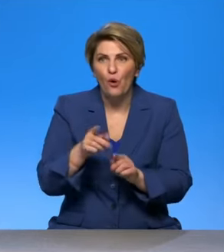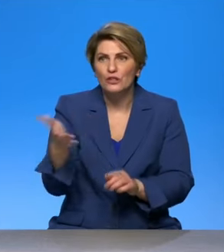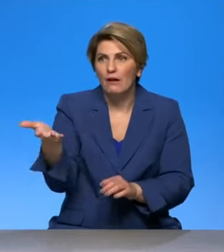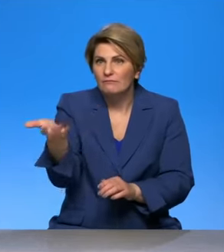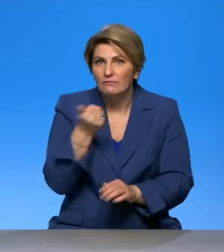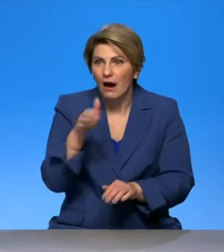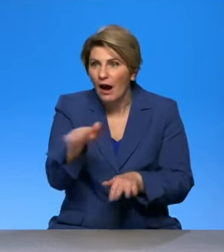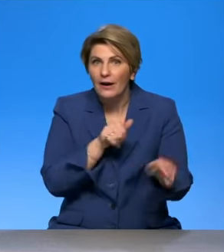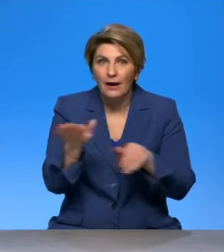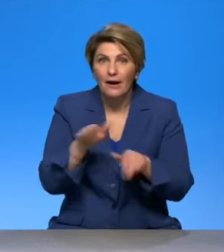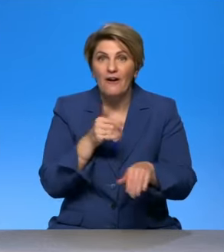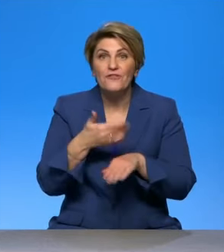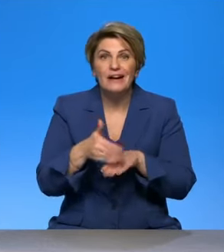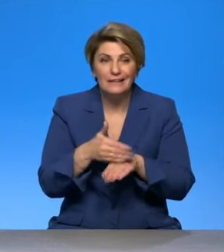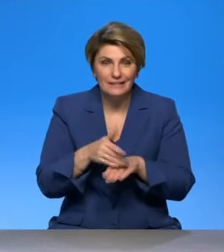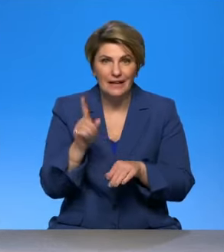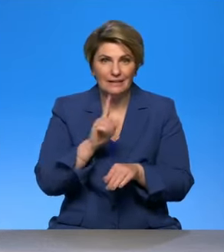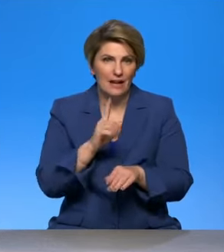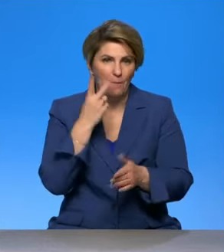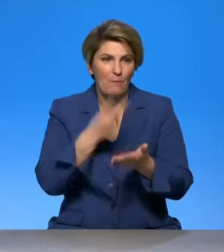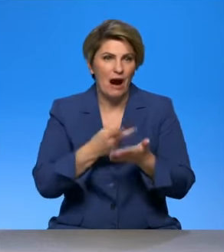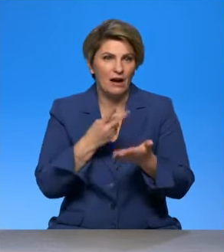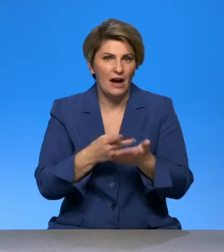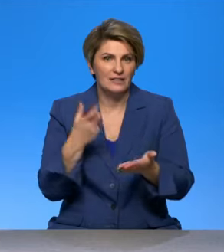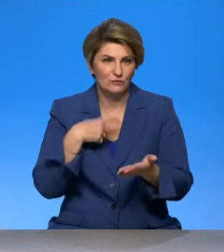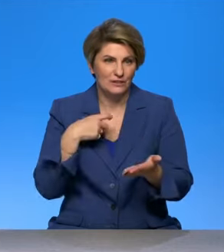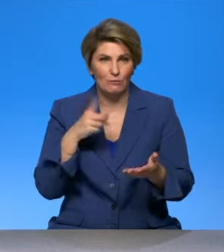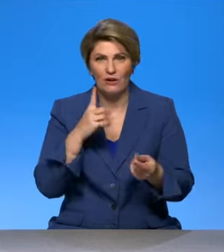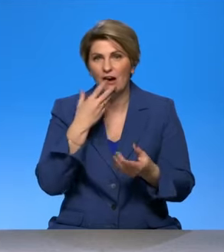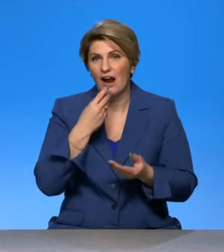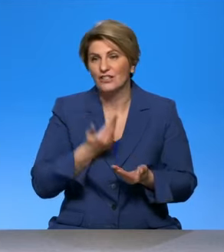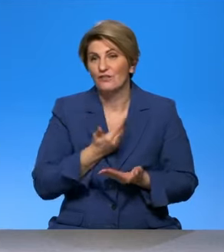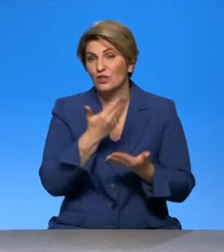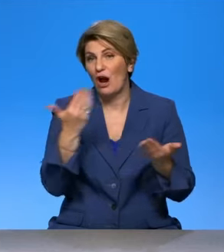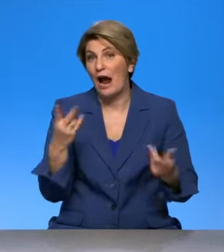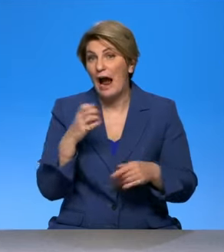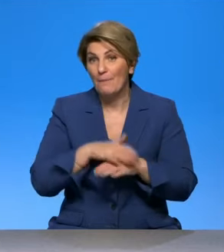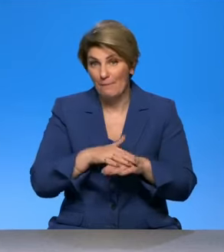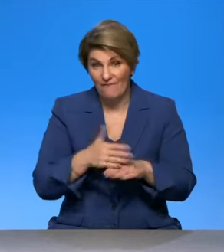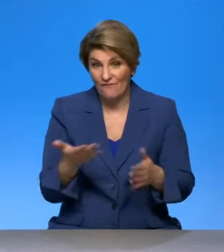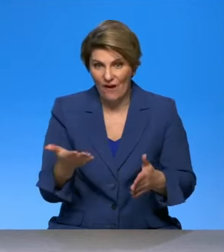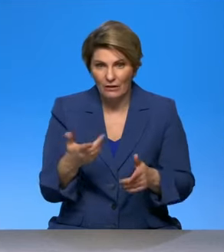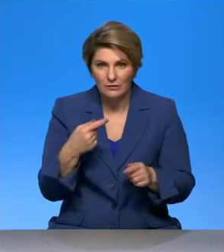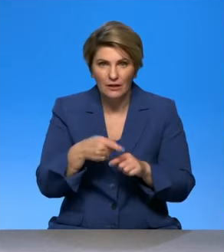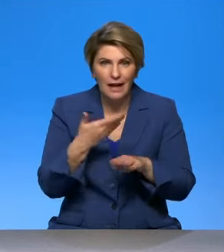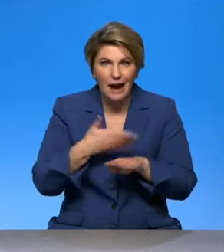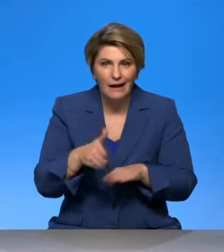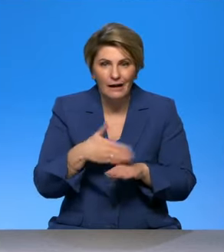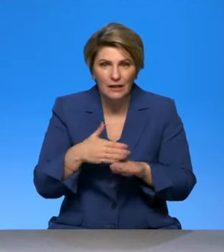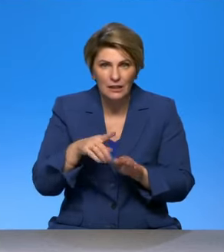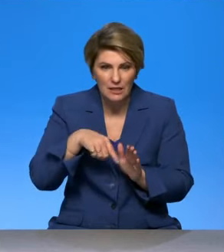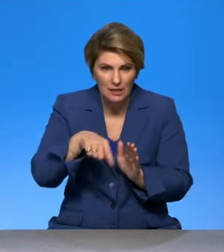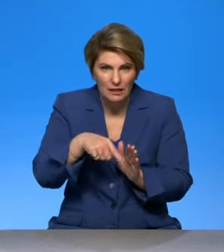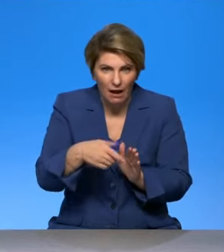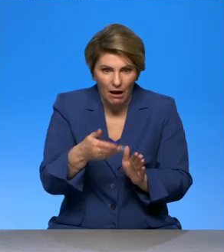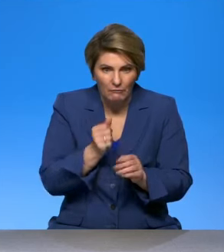от других, которые вокруг. И они ведь друг друга загоняют непрерывно в эту кредитную кабалу. А где-то остановиться вот как?